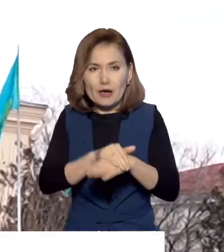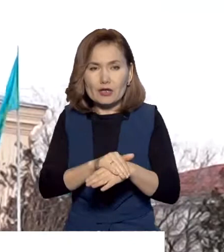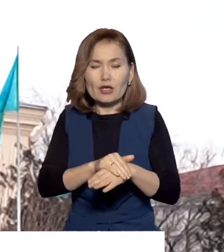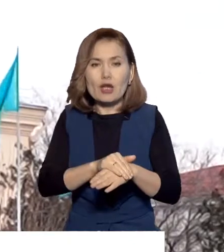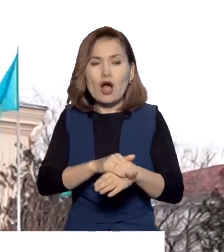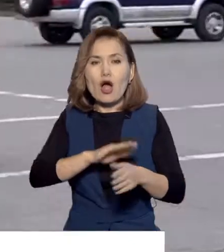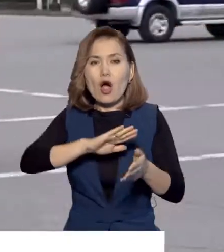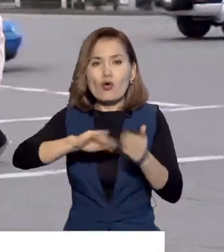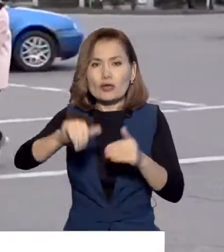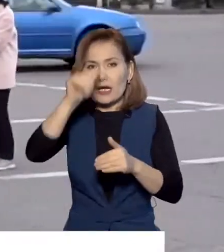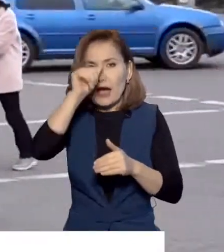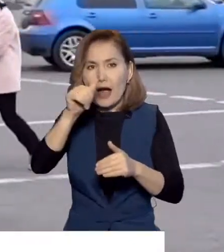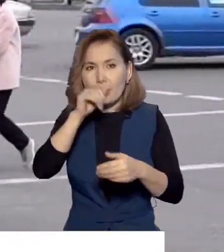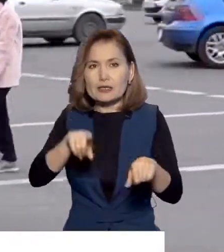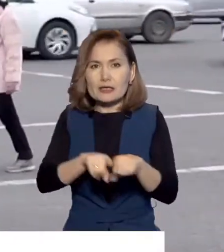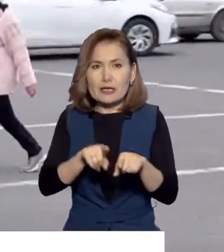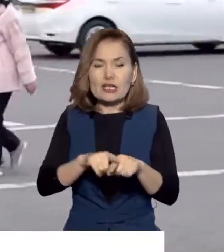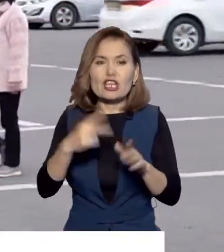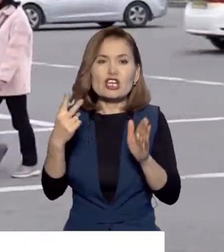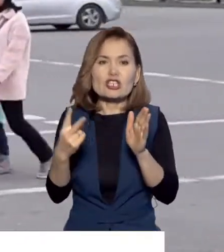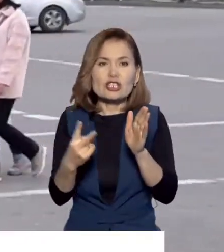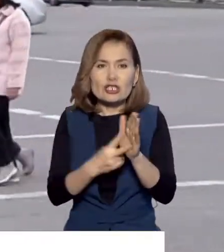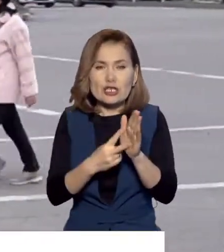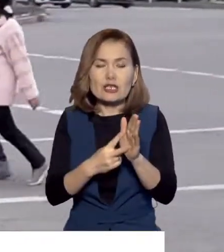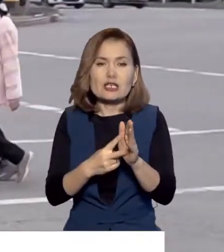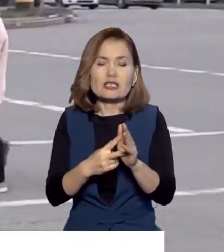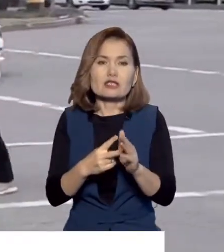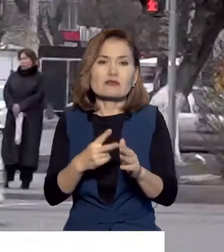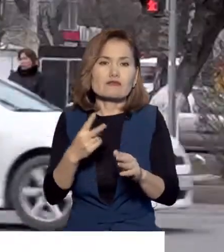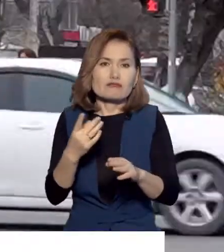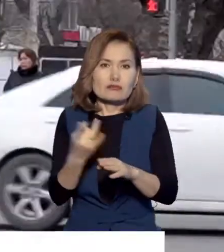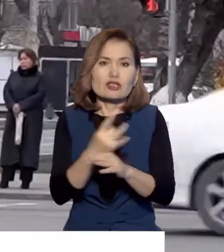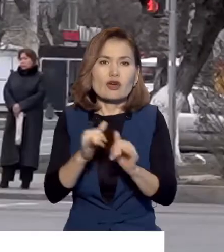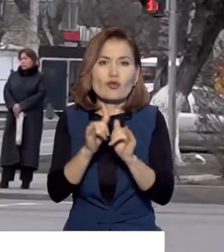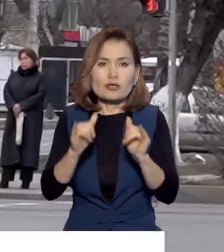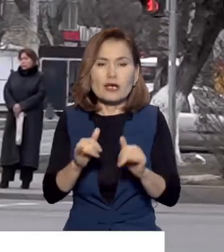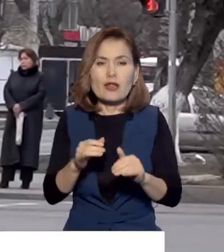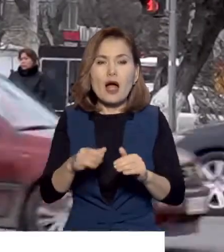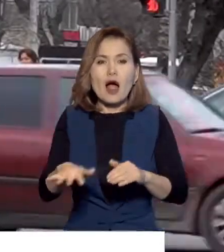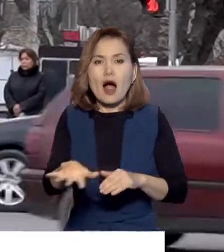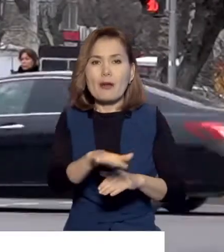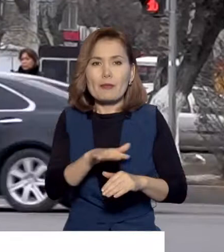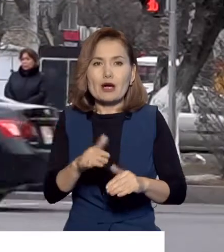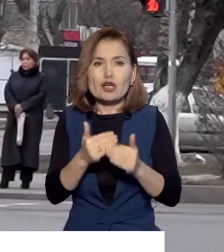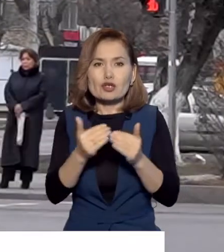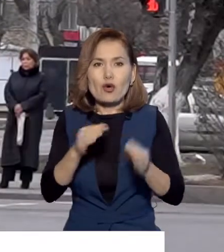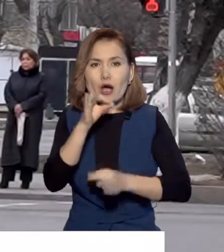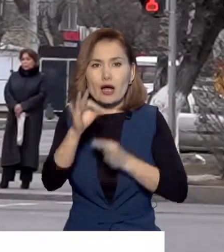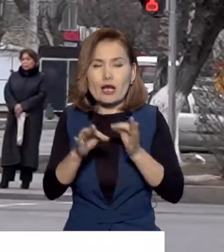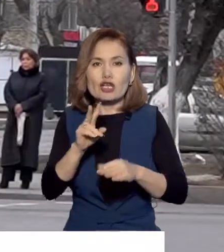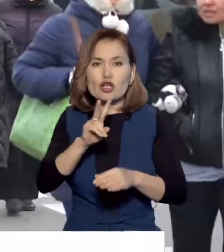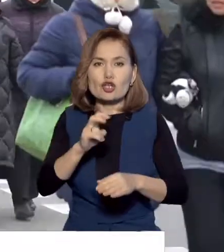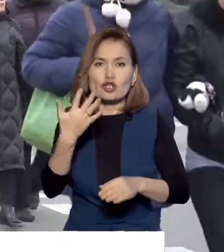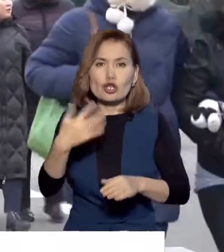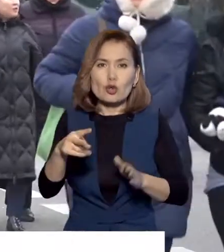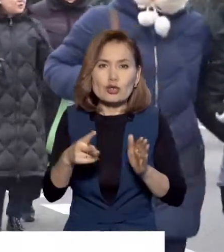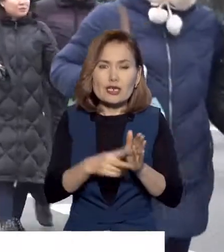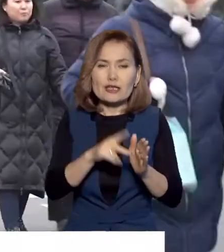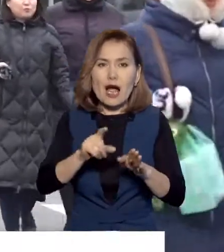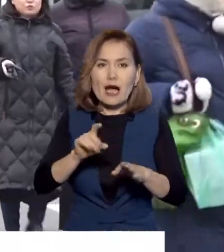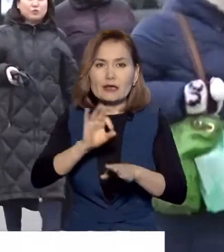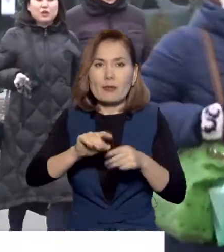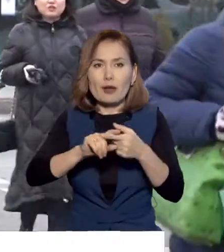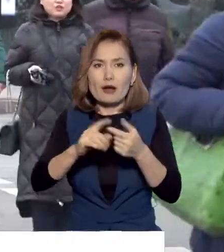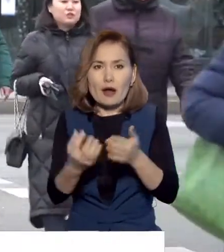саны өткен аймен салыстырғанда 7 есеге өскен. Аймақта соңғы тәулікте 257 адам індетке шалдыққан, ал